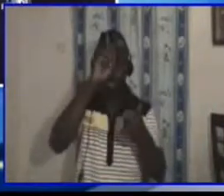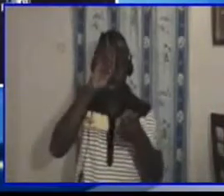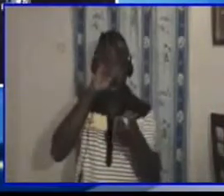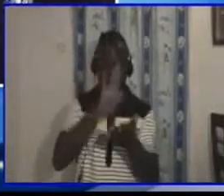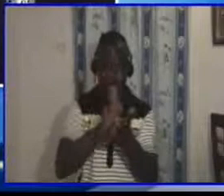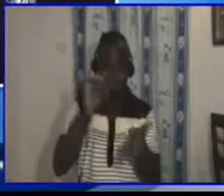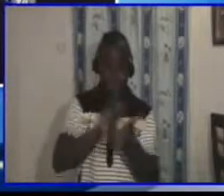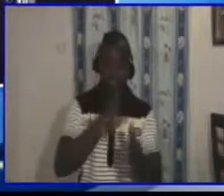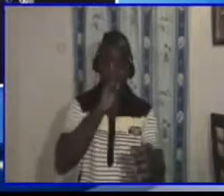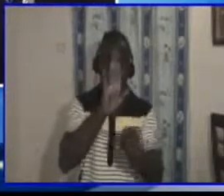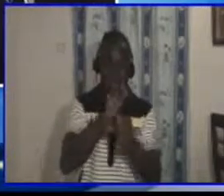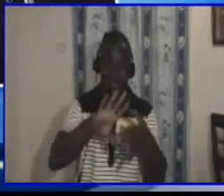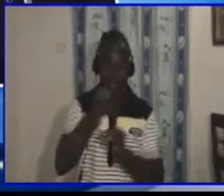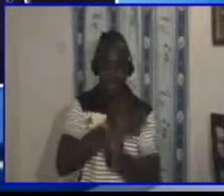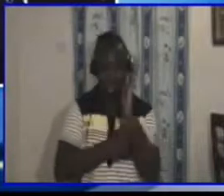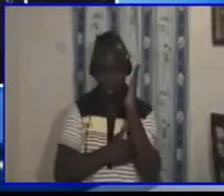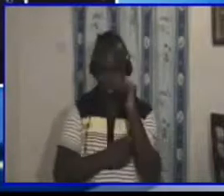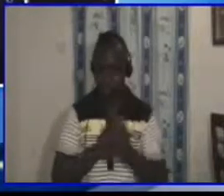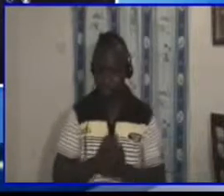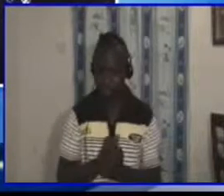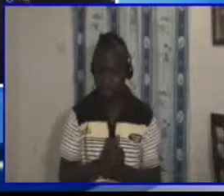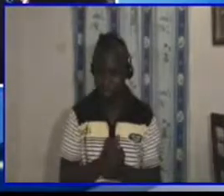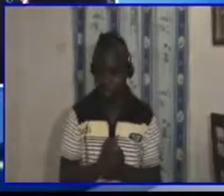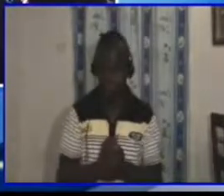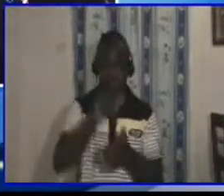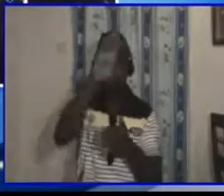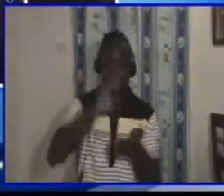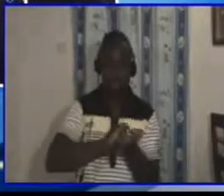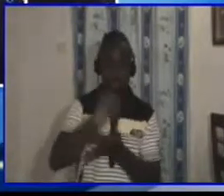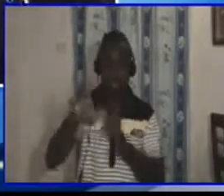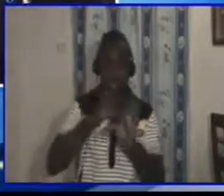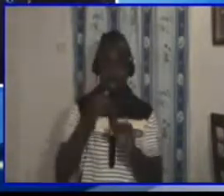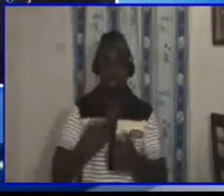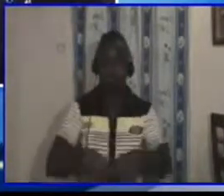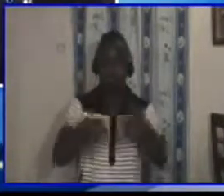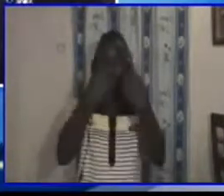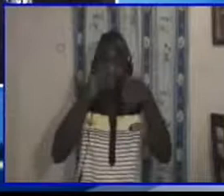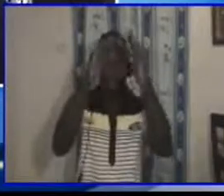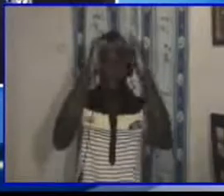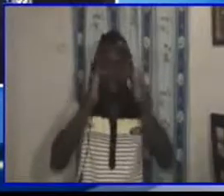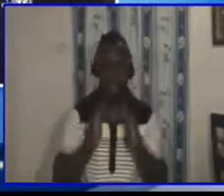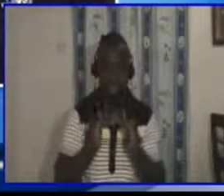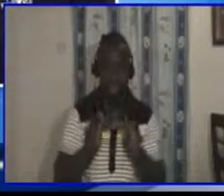e nel momento in cui lei credette quella promessa